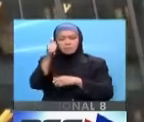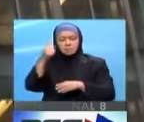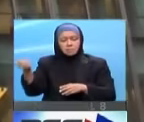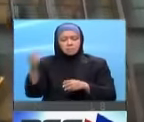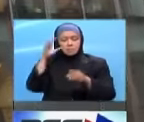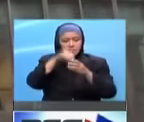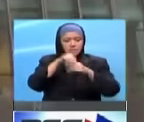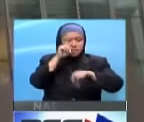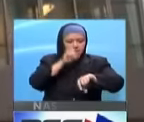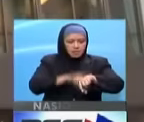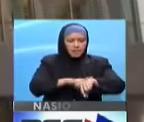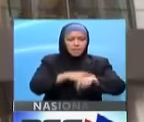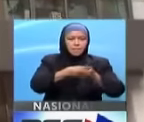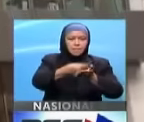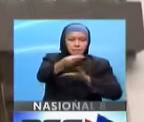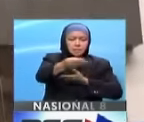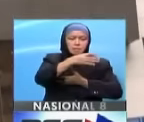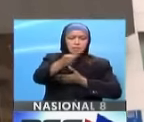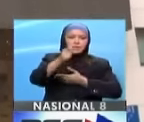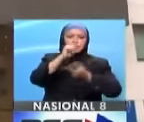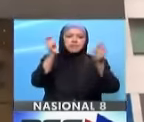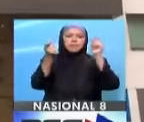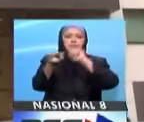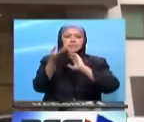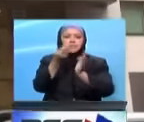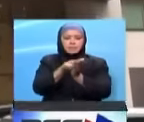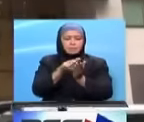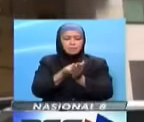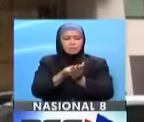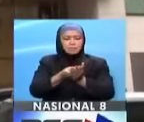pertukaran wang. Penilaian akan dibuat dari segenap aspek